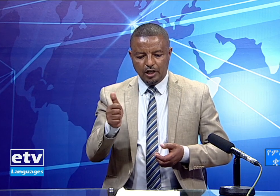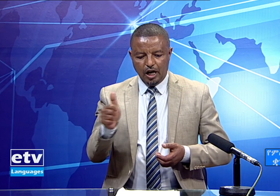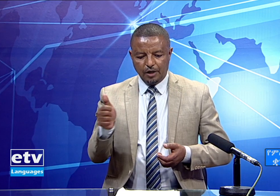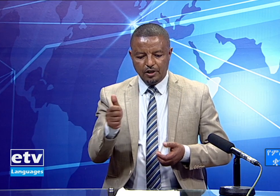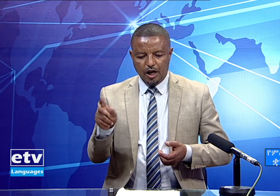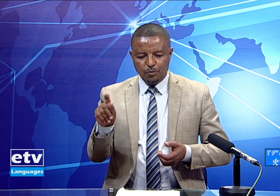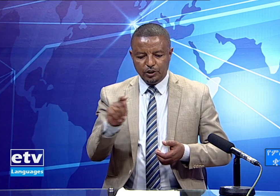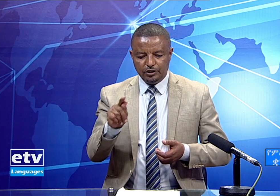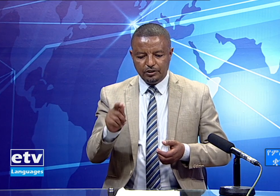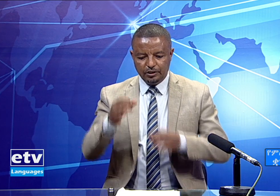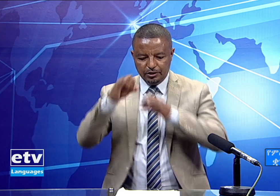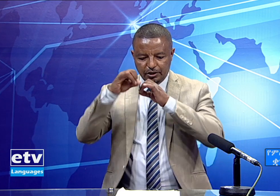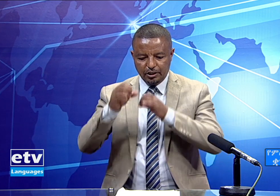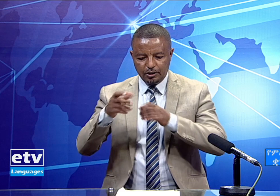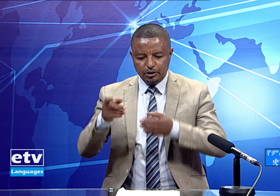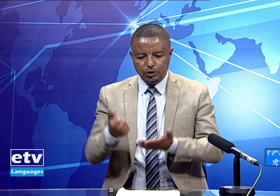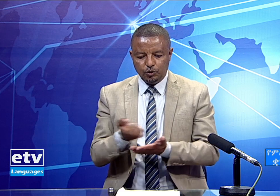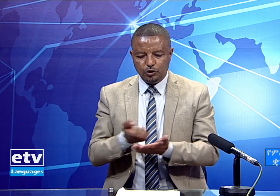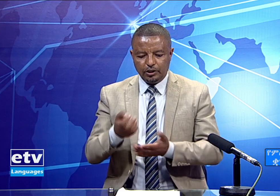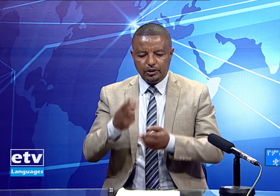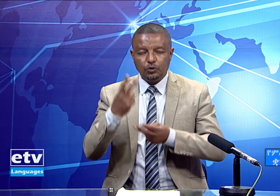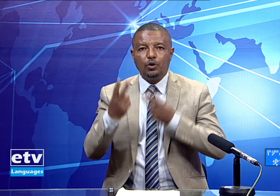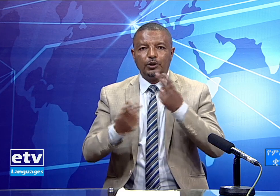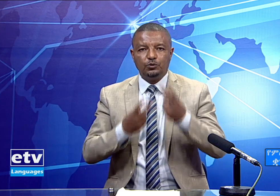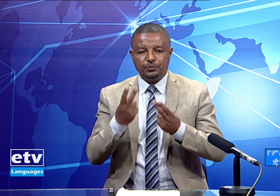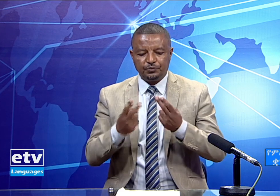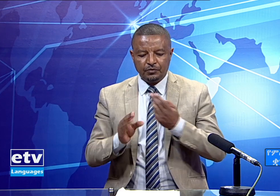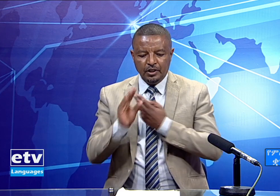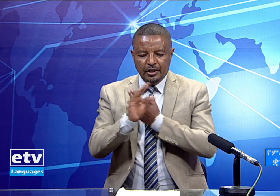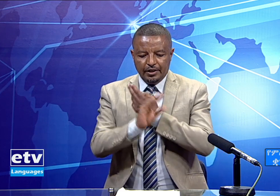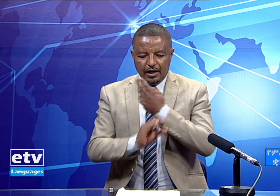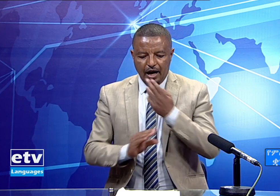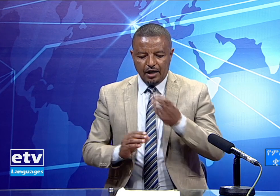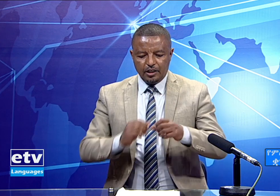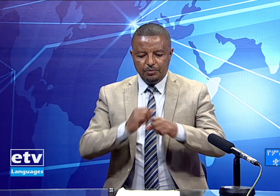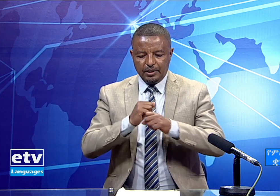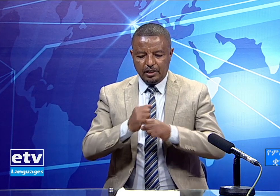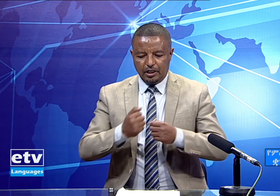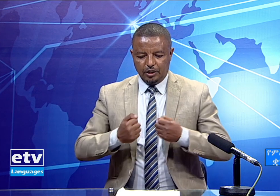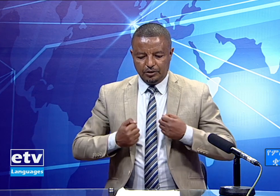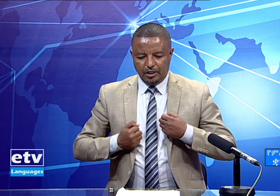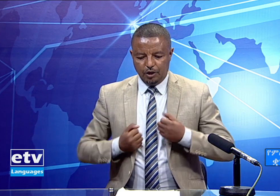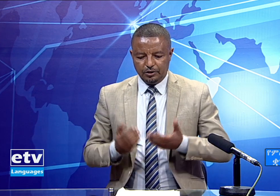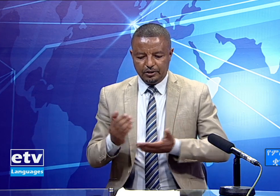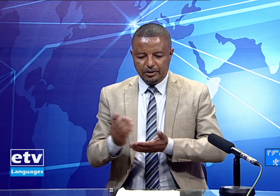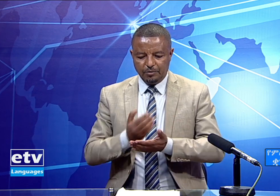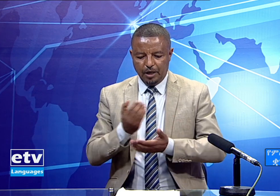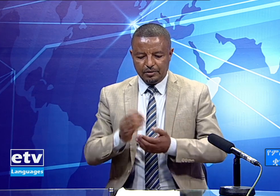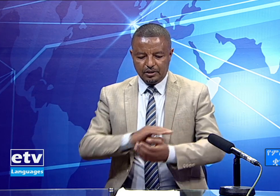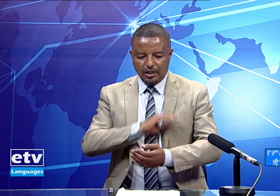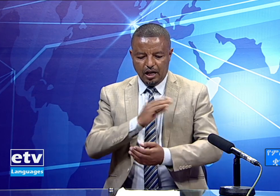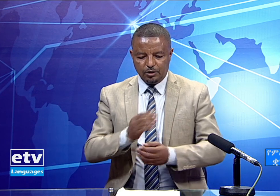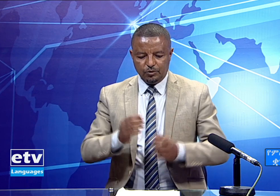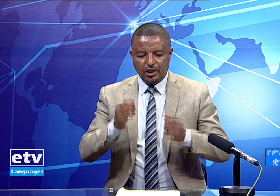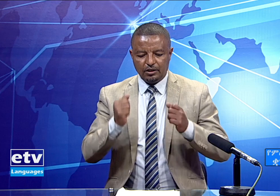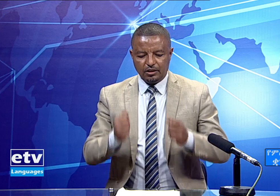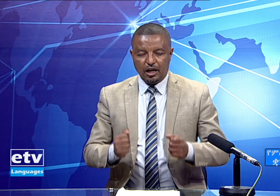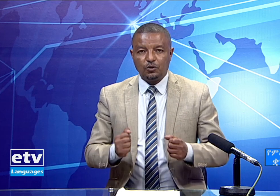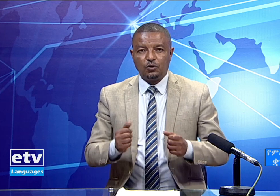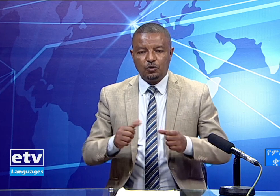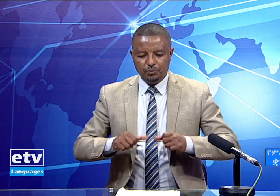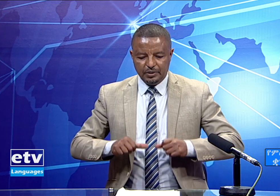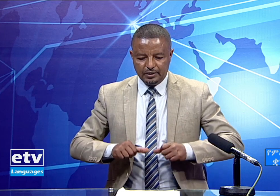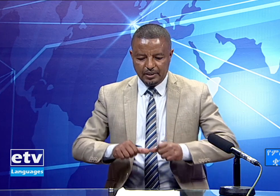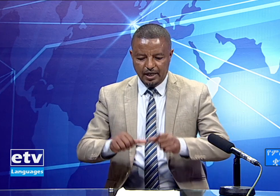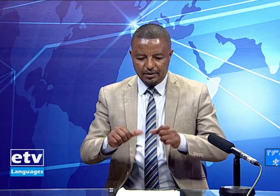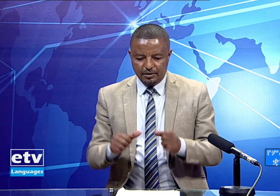ኦሚቾ የአሙኒሽን ኢንጂነሪንግ ኢንዱስትሪ ጎበኙ። የአገር መከላከያ ሰራዊት የማምረት አቅሙን